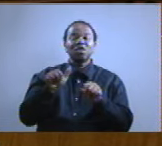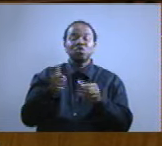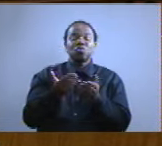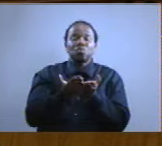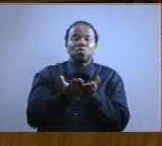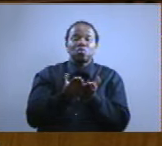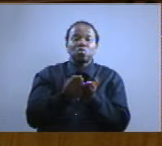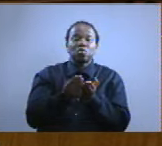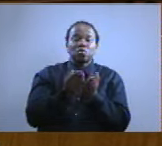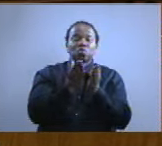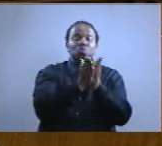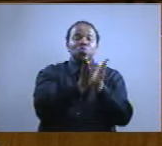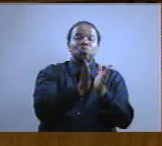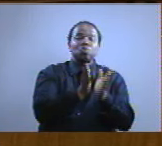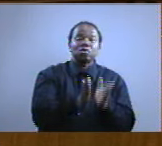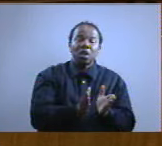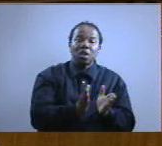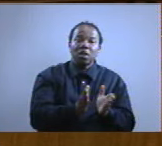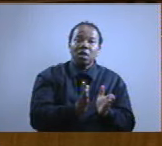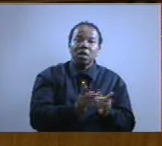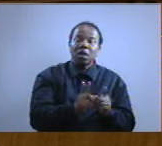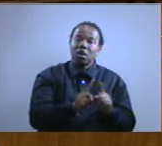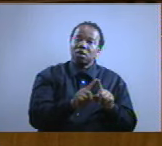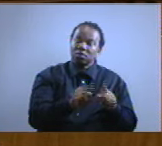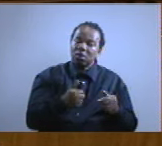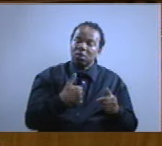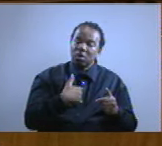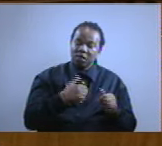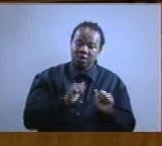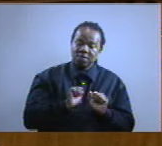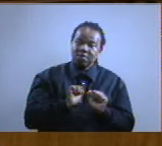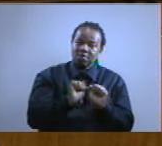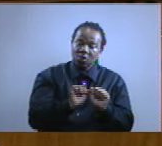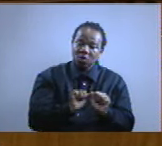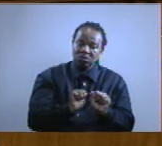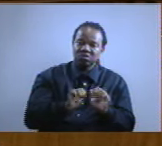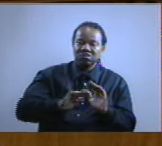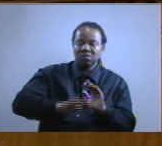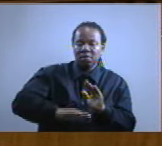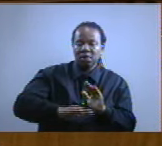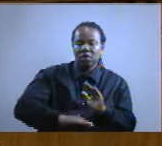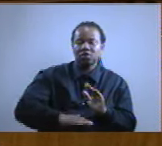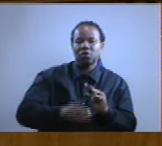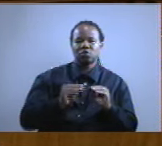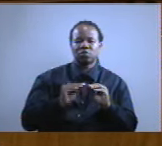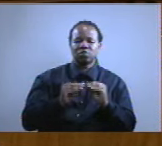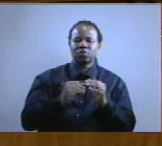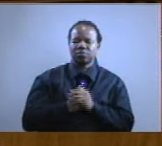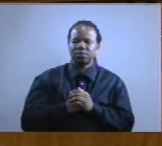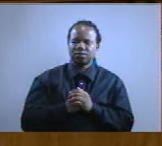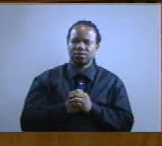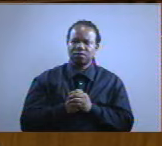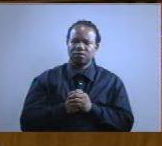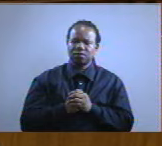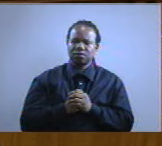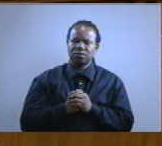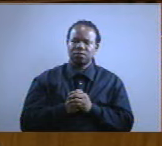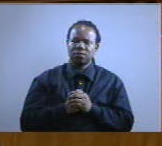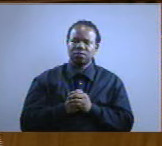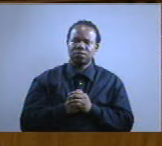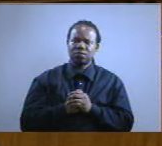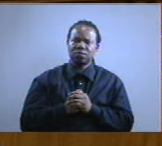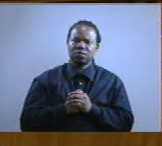subklasopvoeding te verdien nie, maar ook om in tale te leer wat nie hulle eie was nie.